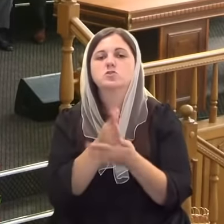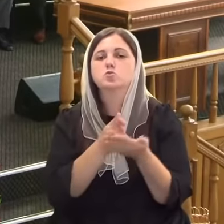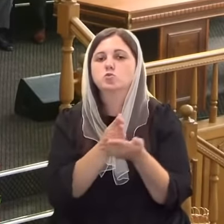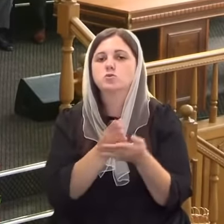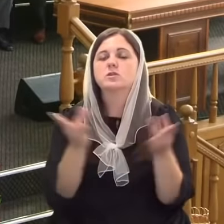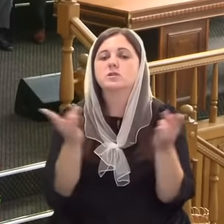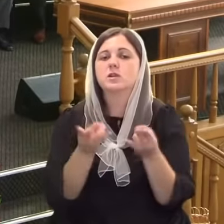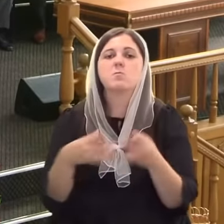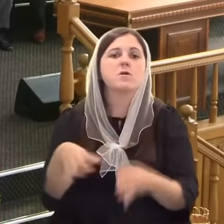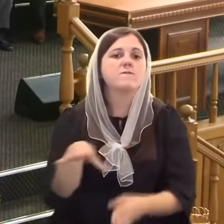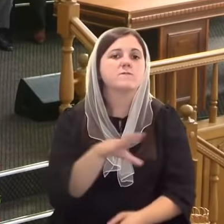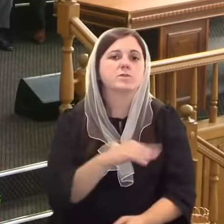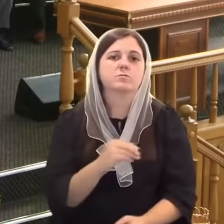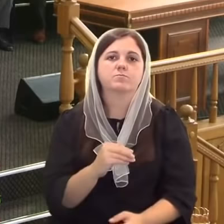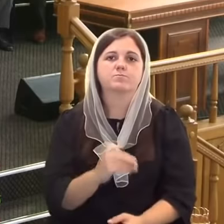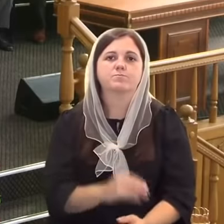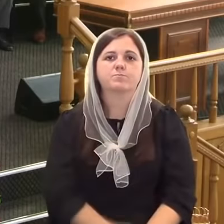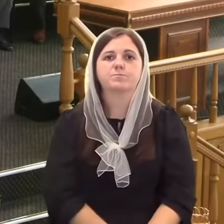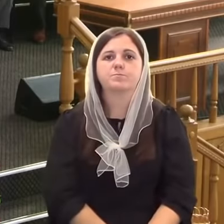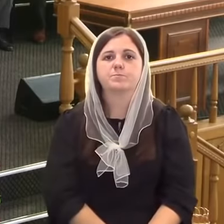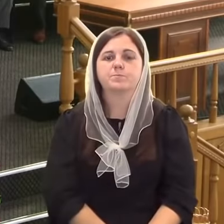служение нужно всем.